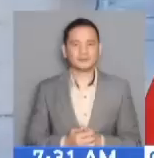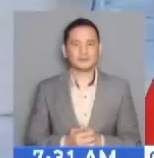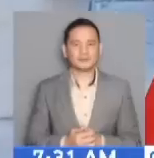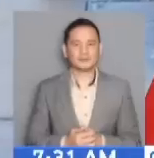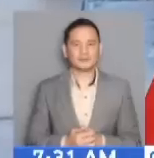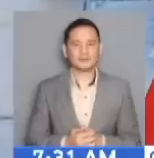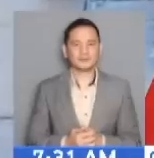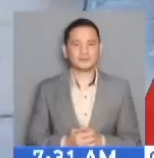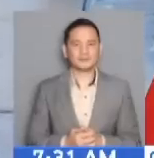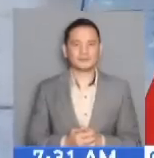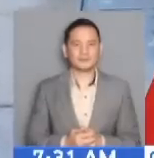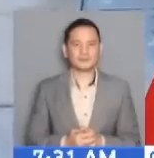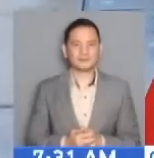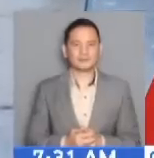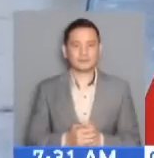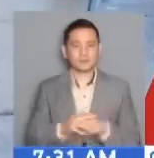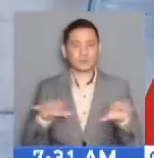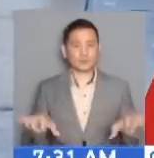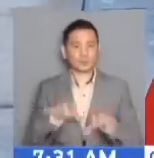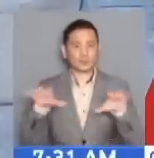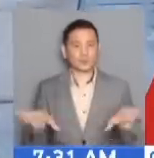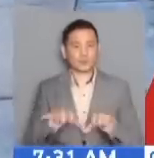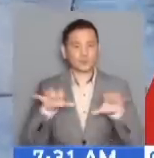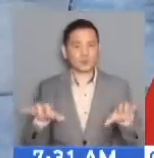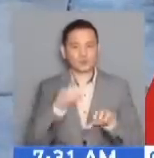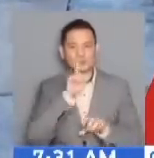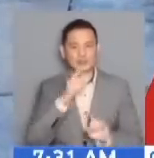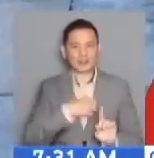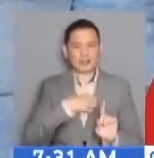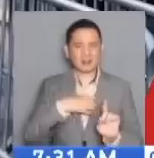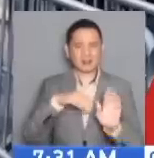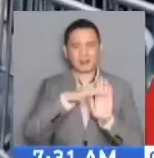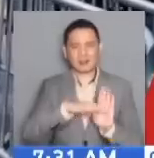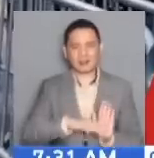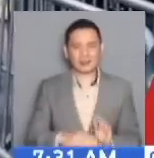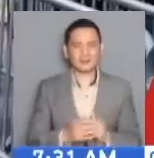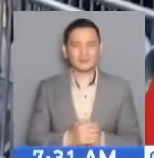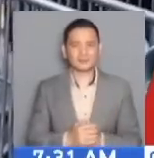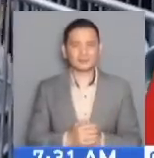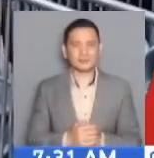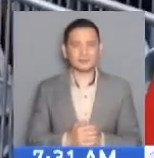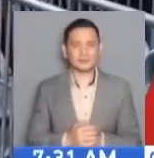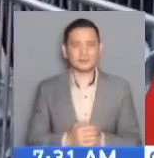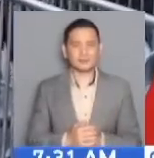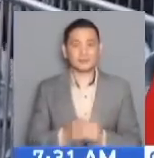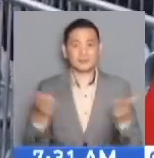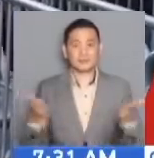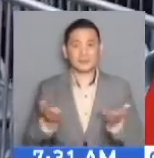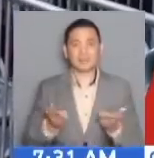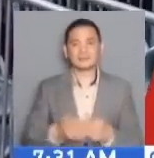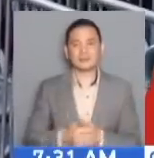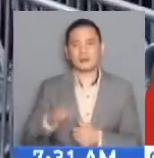Hindi nagtrabaho ang mahigit 7,000 nurse sa Montefiore Medical Center sa Bronx. Gayun din po sa Mount